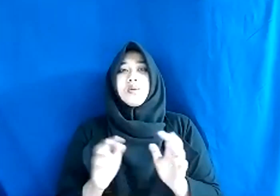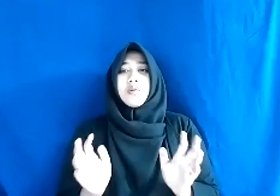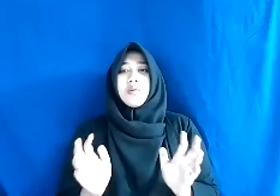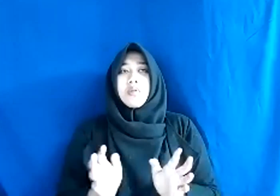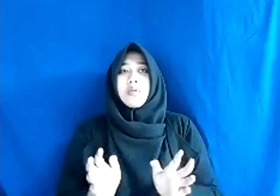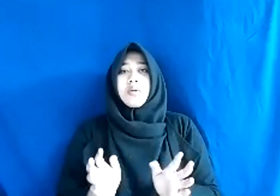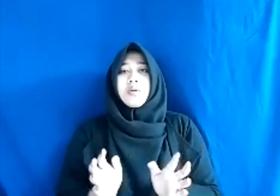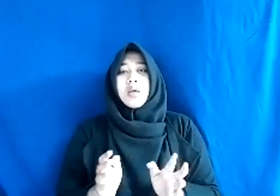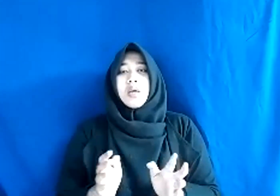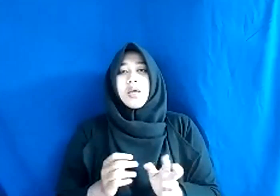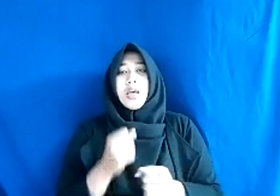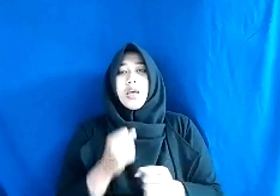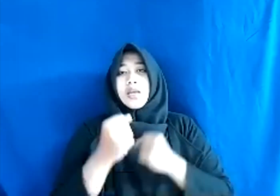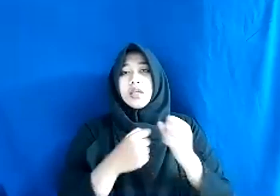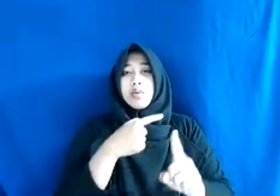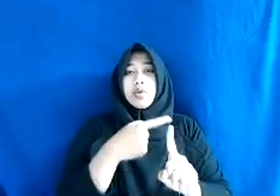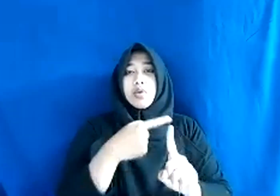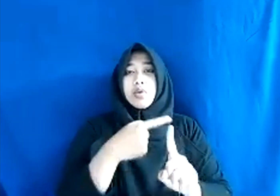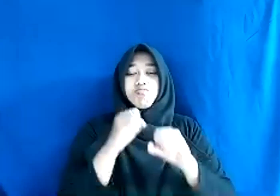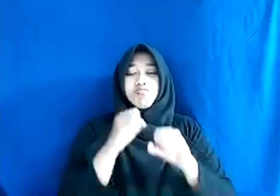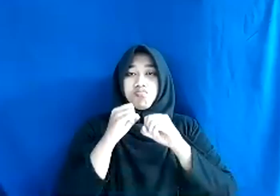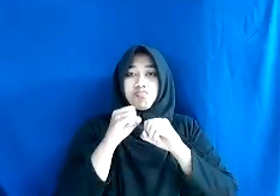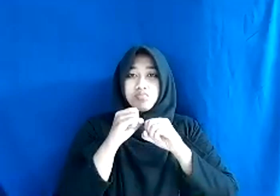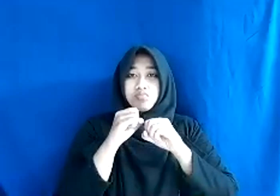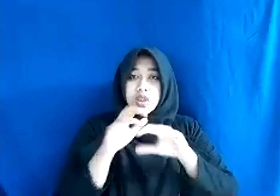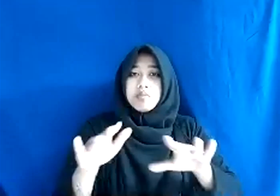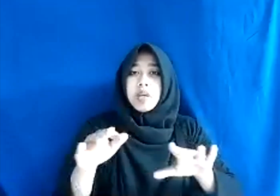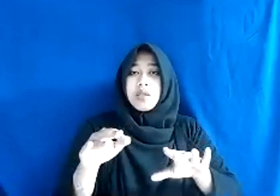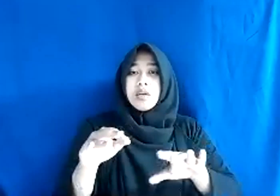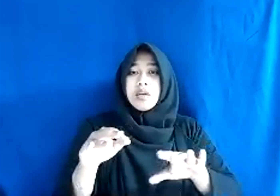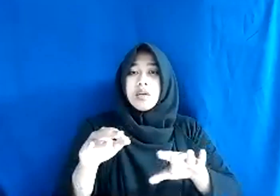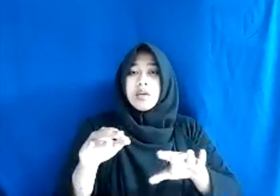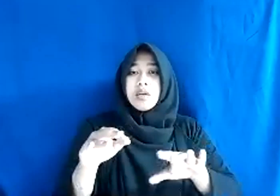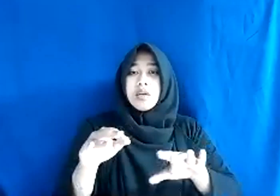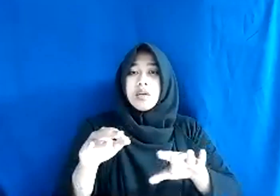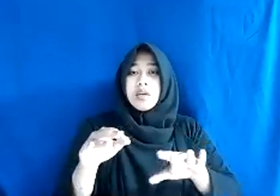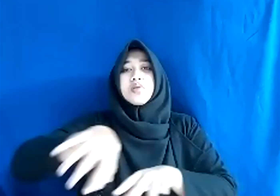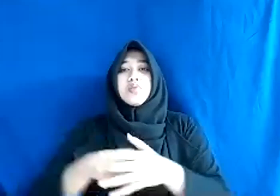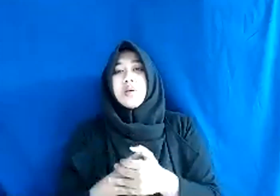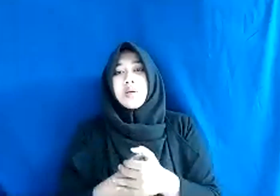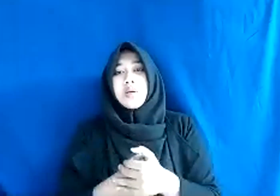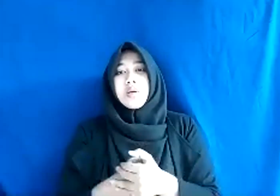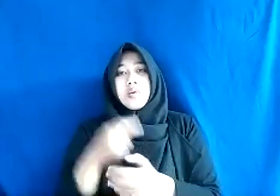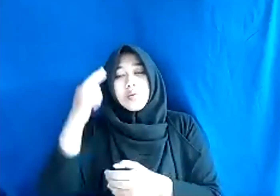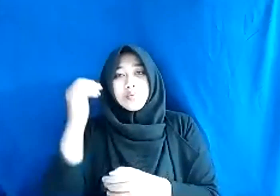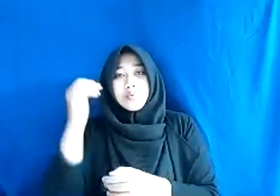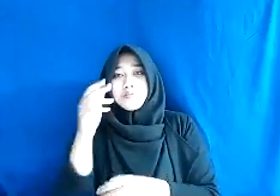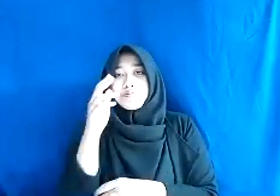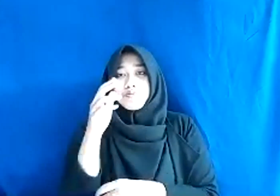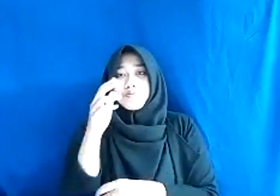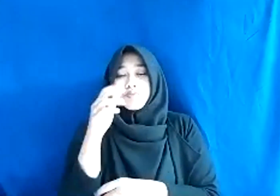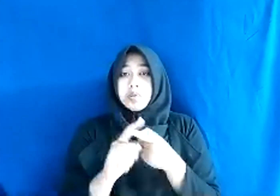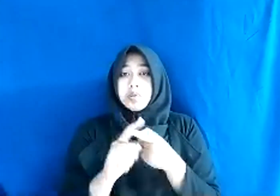ke kita semua, kepada bagi para peserta webinar, para pemirsa.